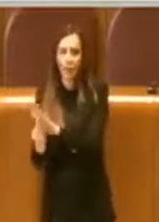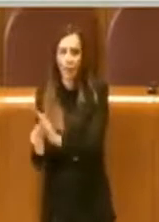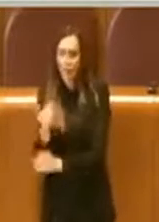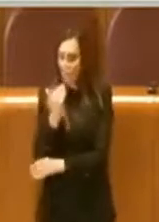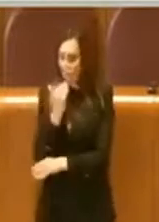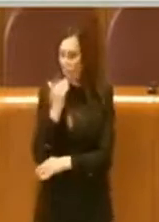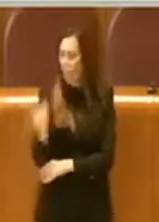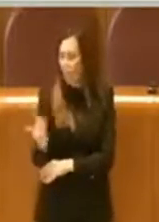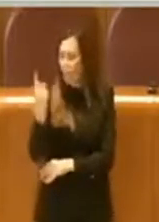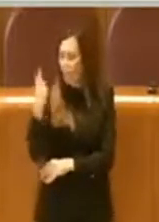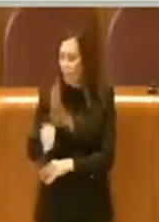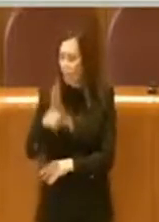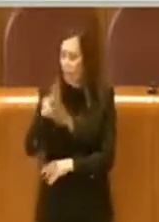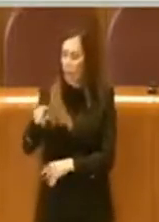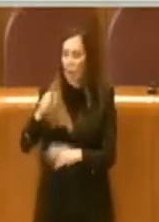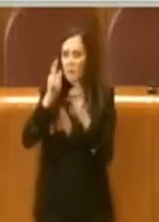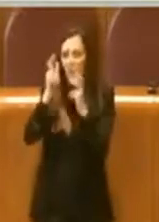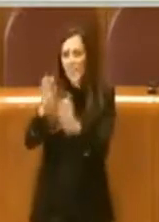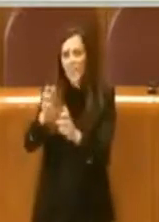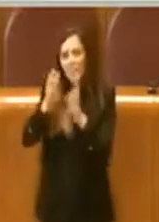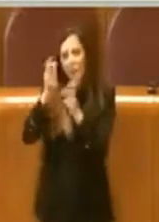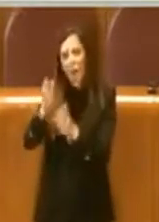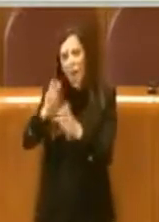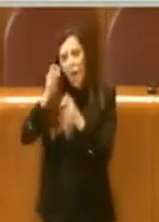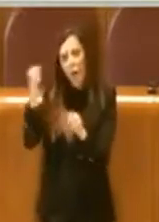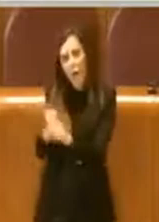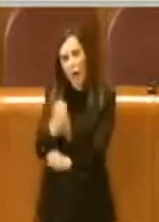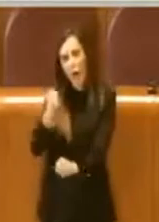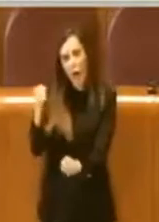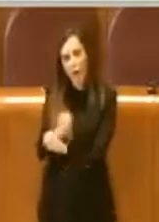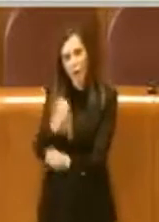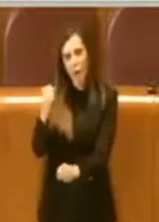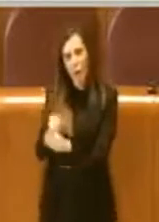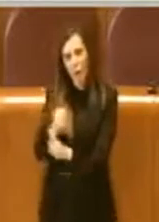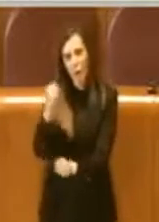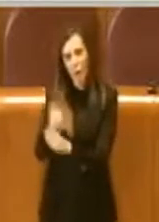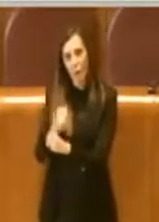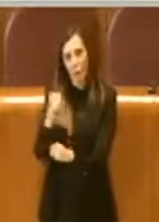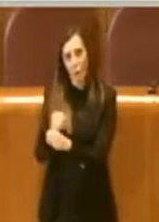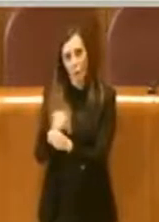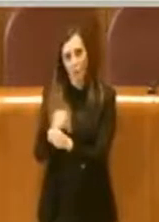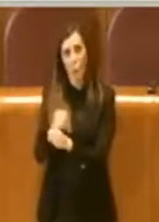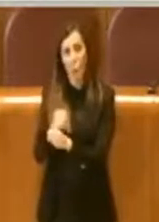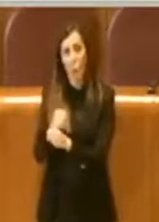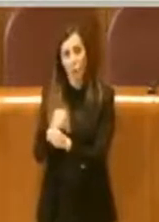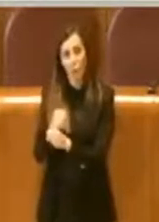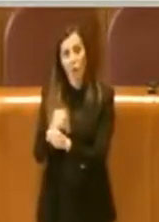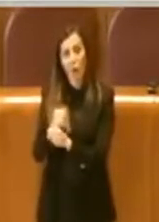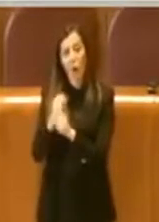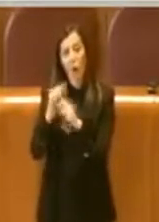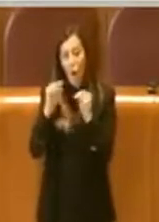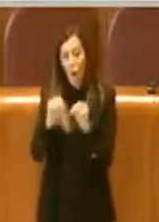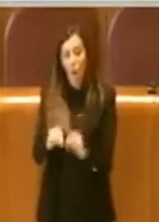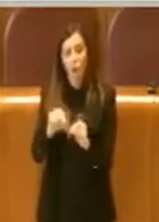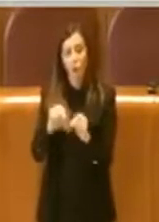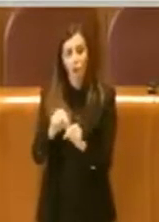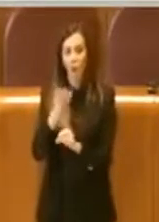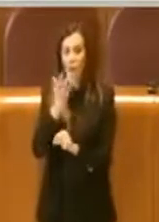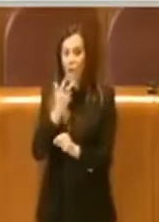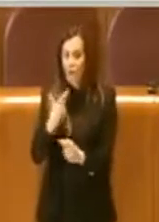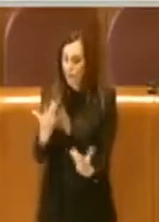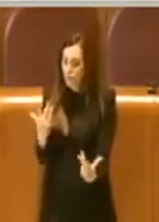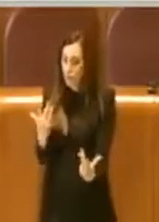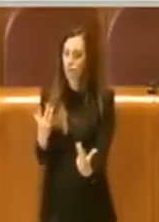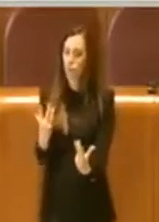ringraziandoli per l'immenso e l'importante lavoro svolto. Ecco, ancora oggi io voglio